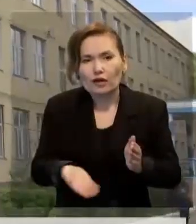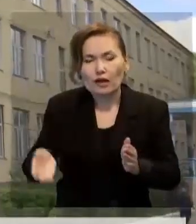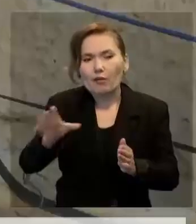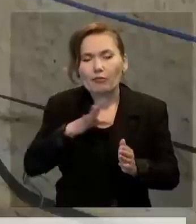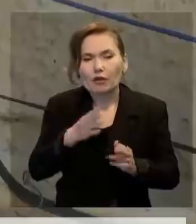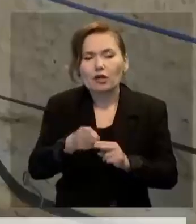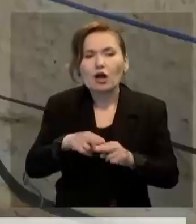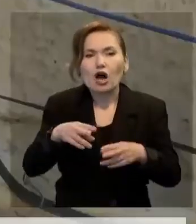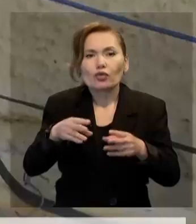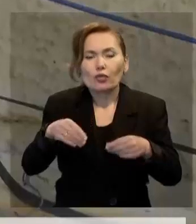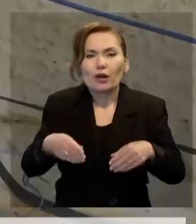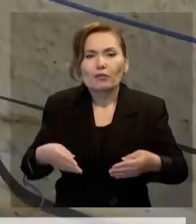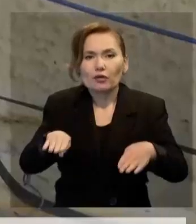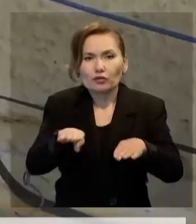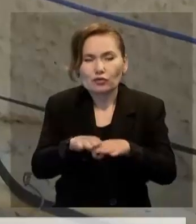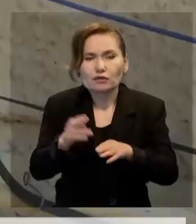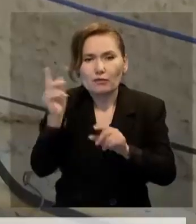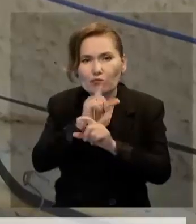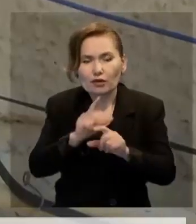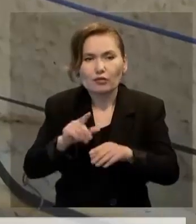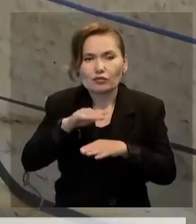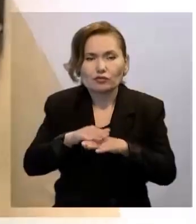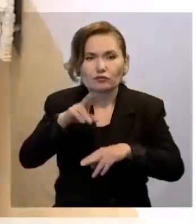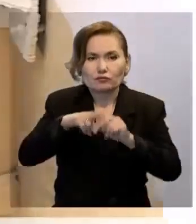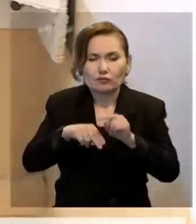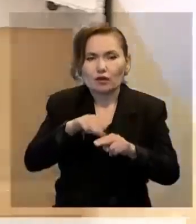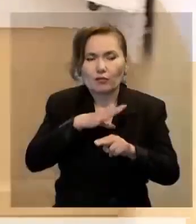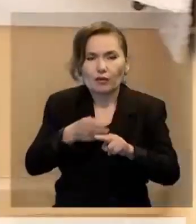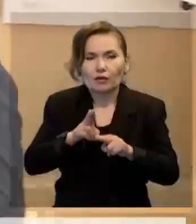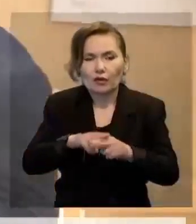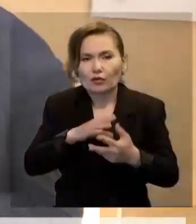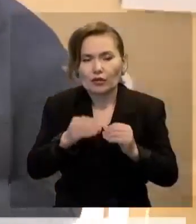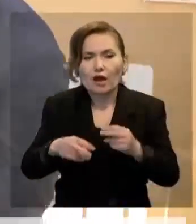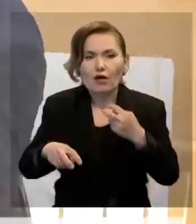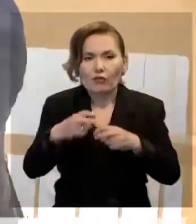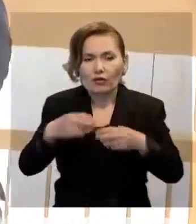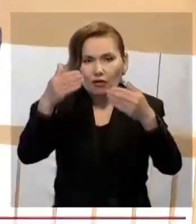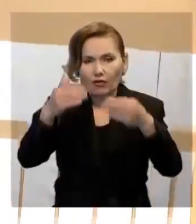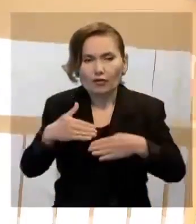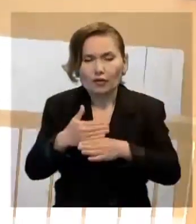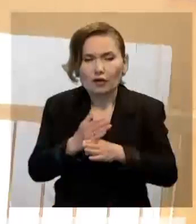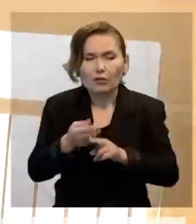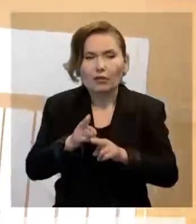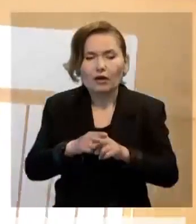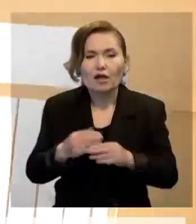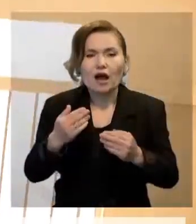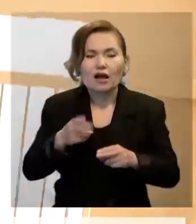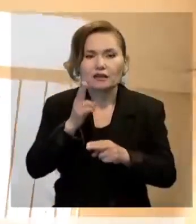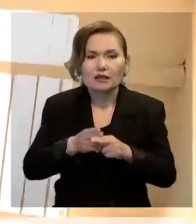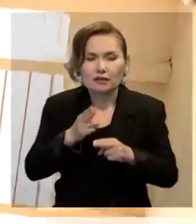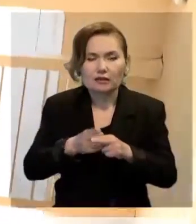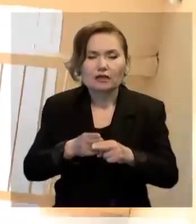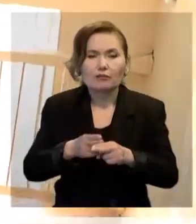Ал 2005 жылы қауіп төнген соң темірмен тартып тастайды. Мектептің 4 қабырғасын қазір күні дәл осындай темір құрсаулар ғана ұстап